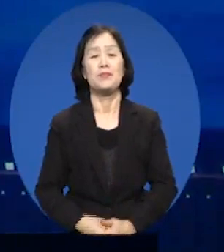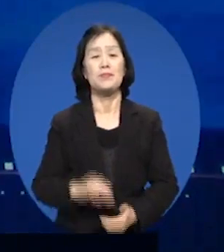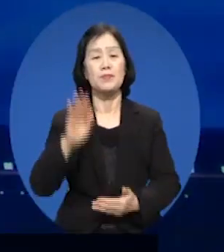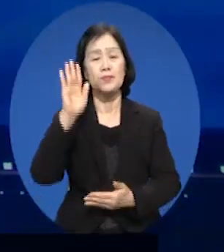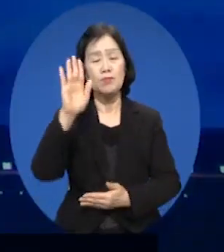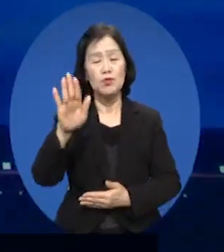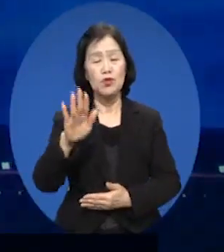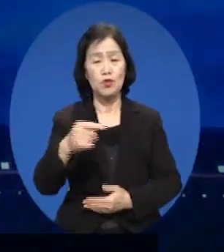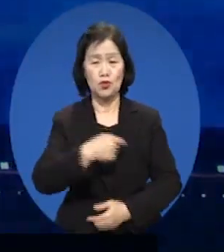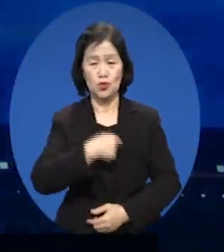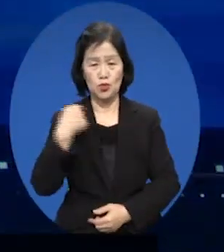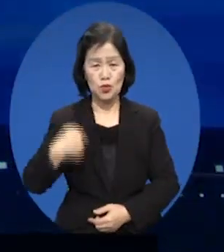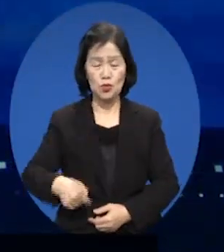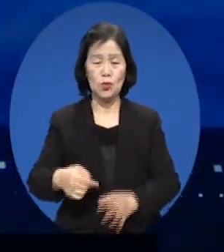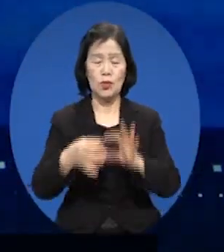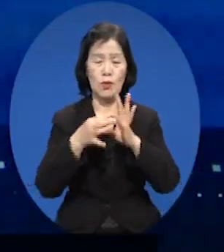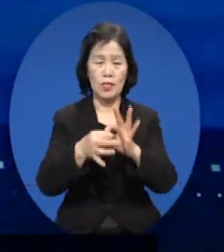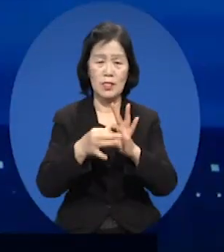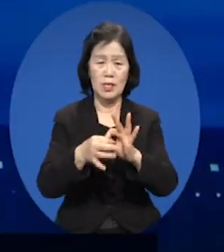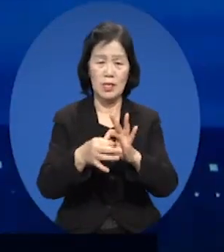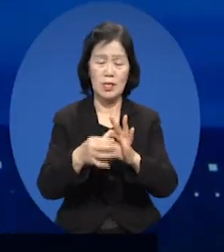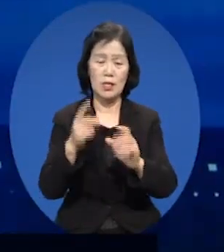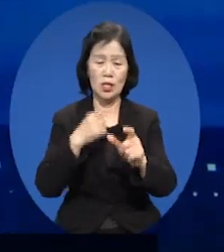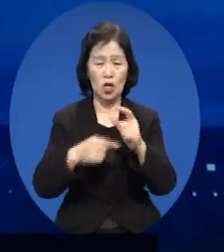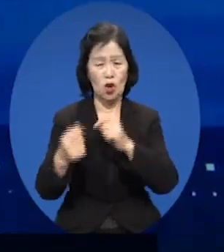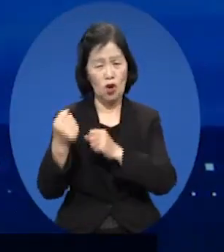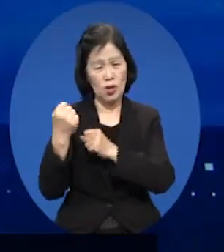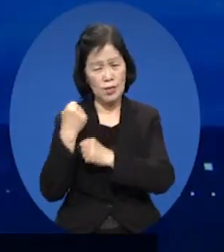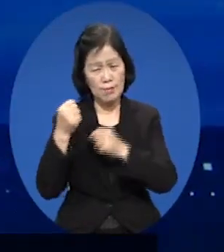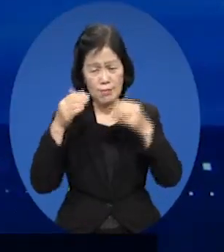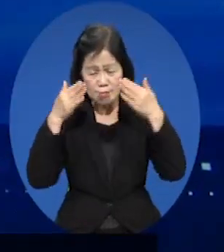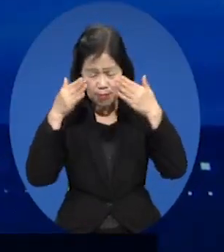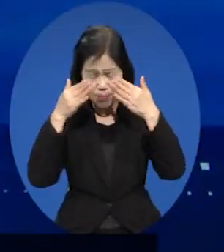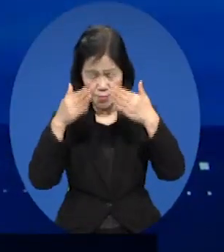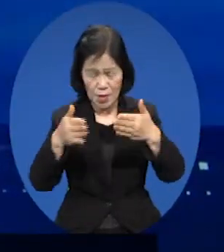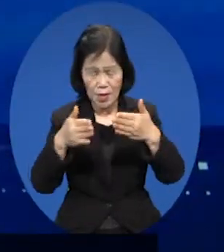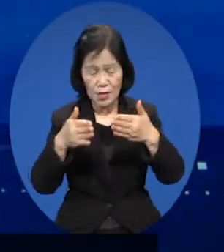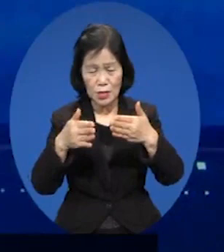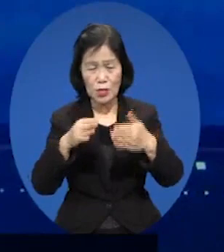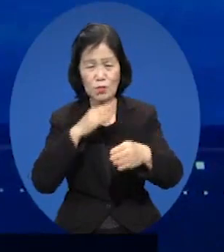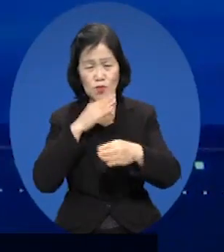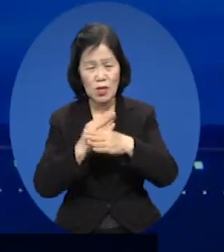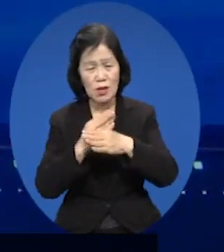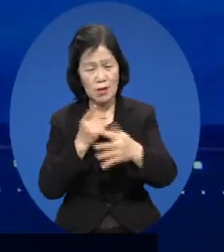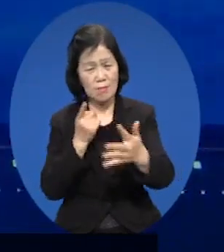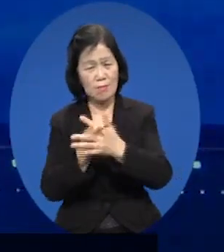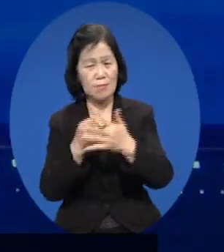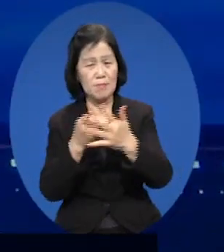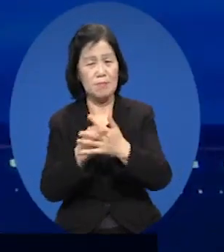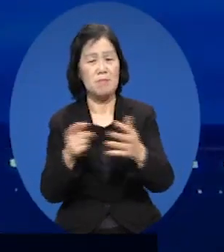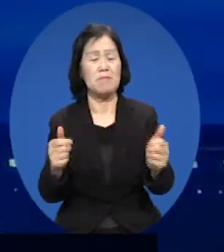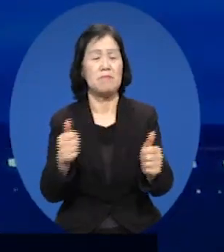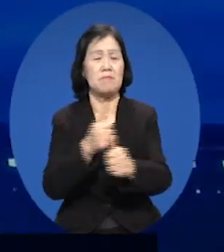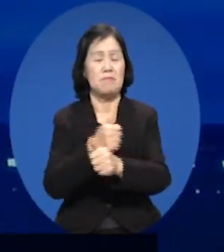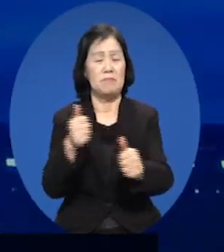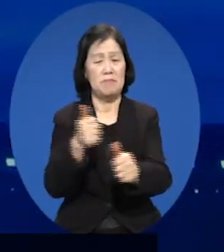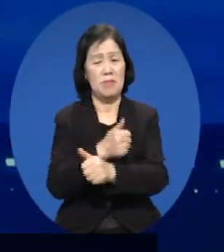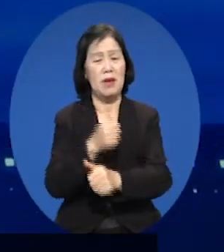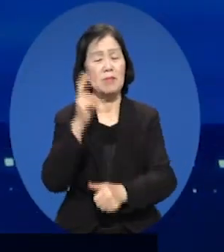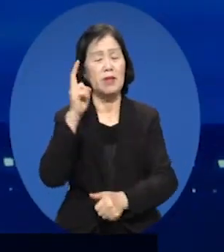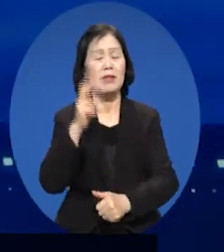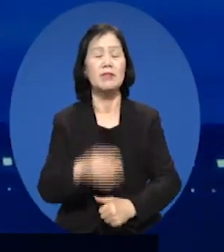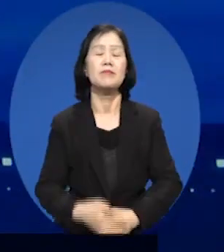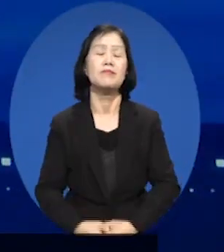어떤 그 중국과의 관계에 더 쉼을 쏘 들여오는 북한을 의중을 읽을 수 있는 그런 인사다 여기까지 짚을 수 있을 것